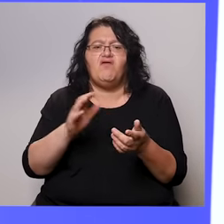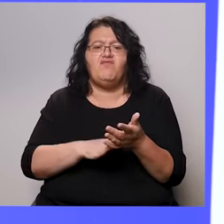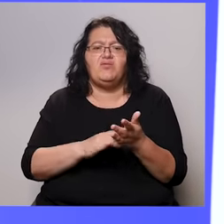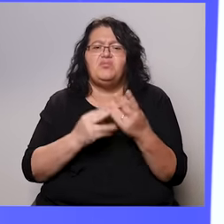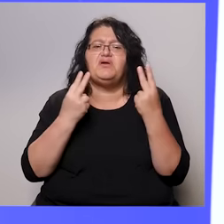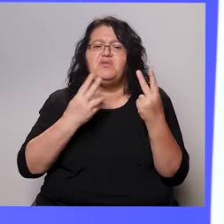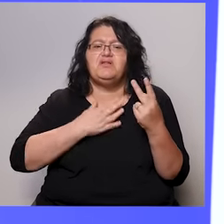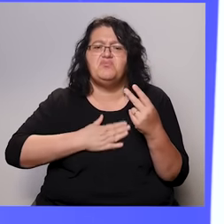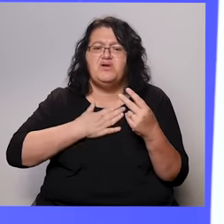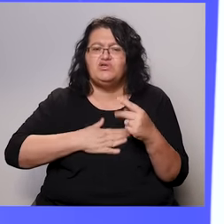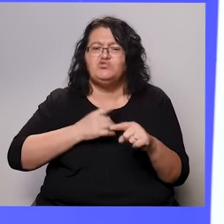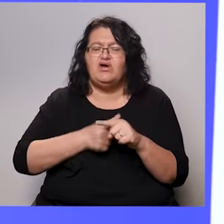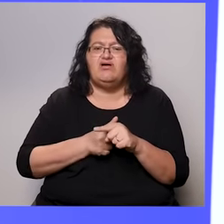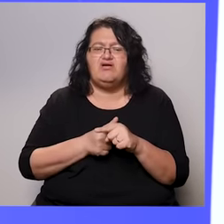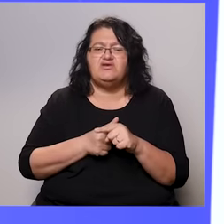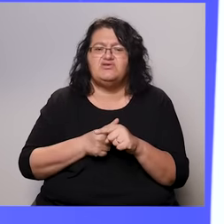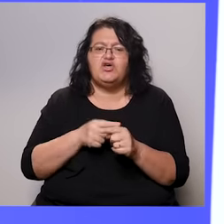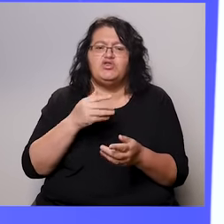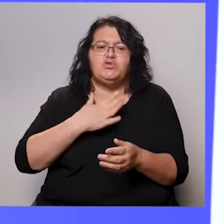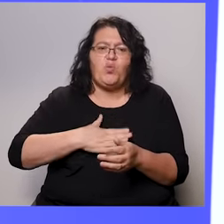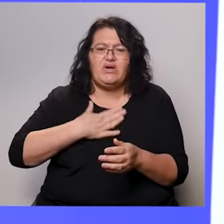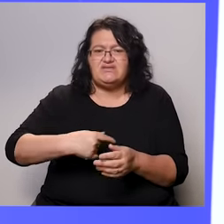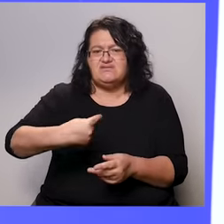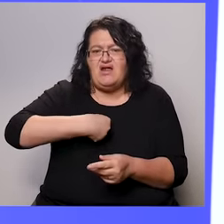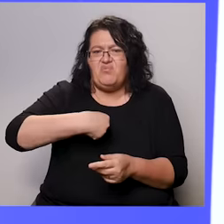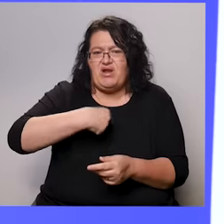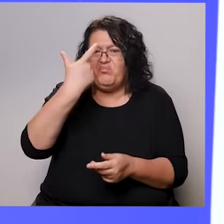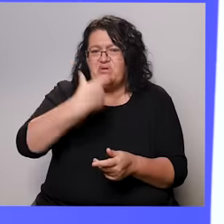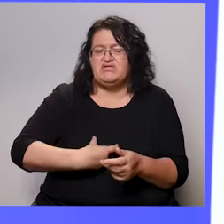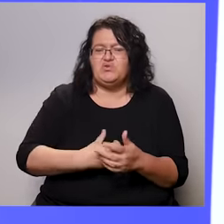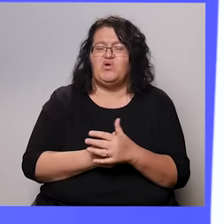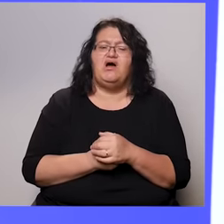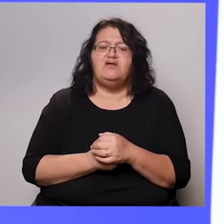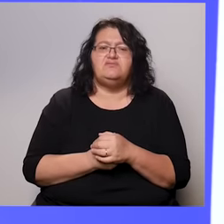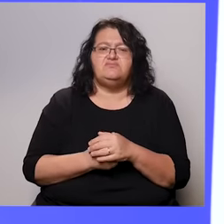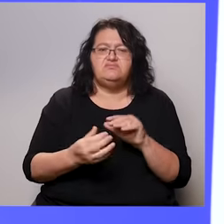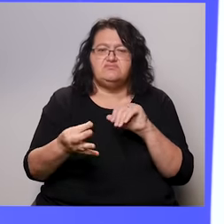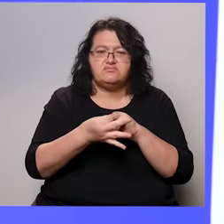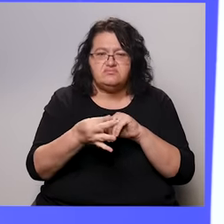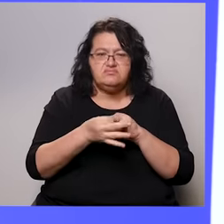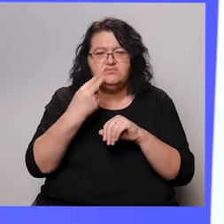primat plăcerile și dorințele mele. Soția